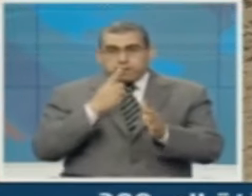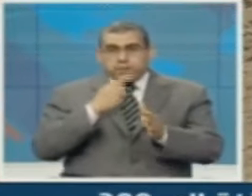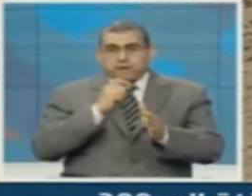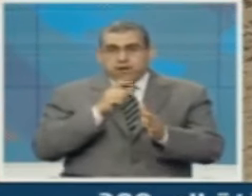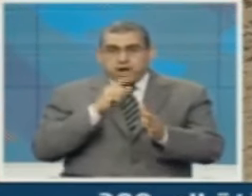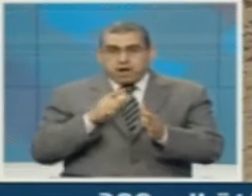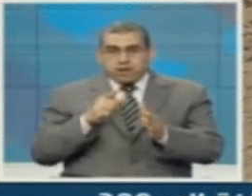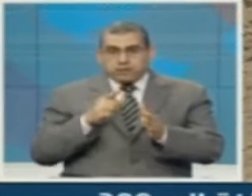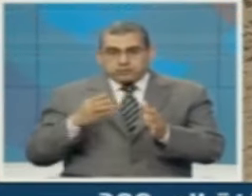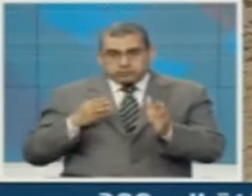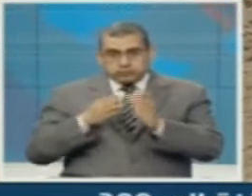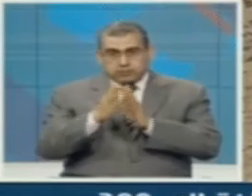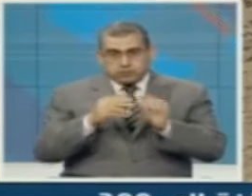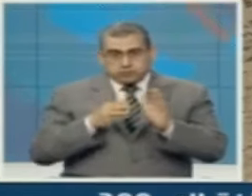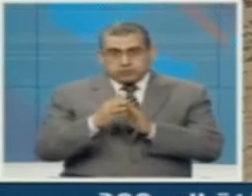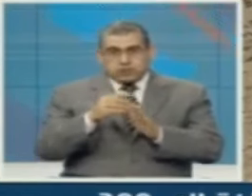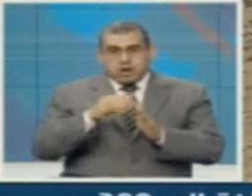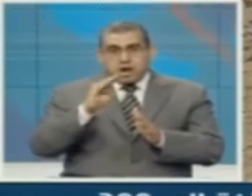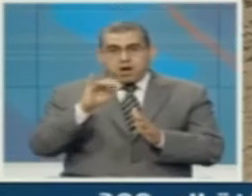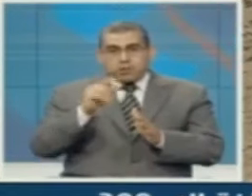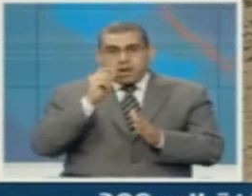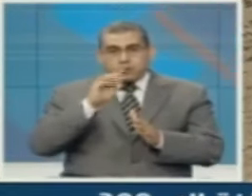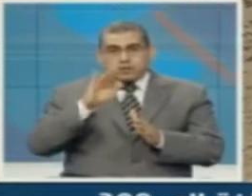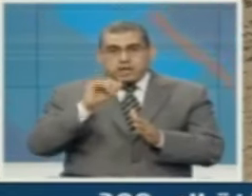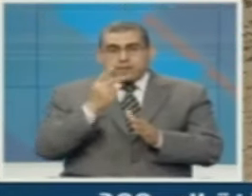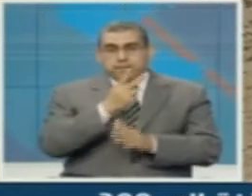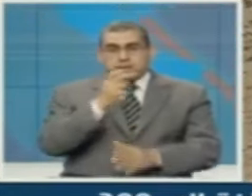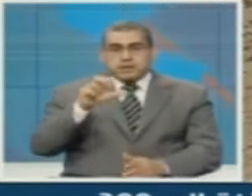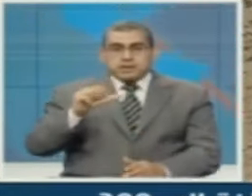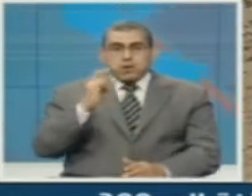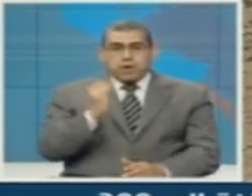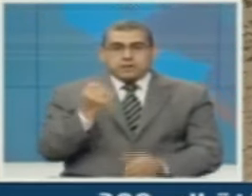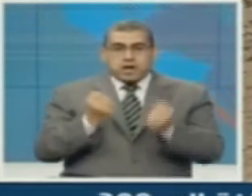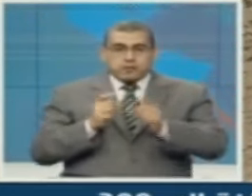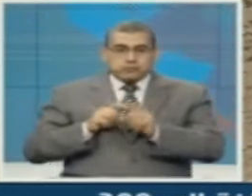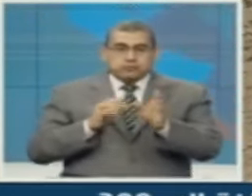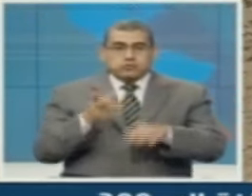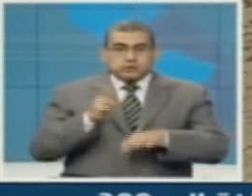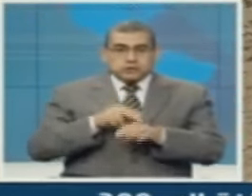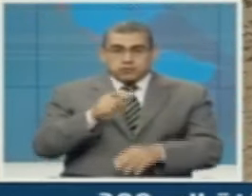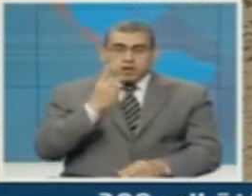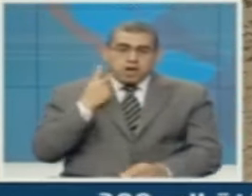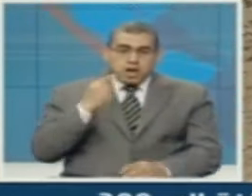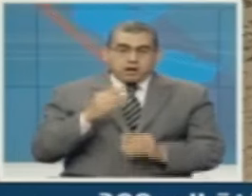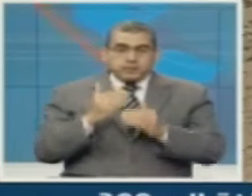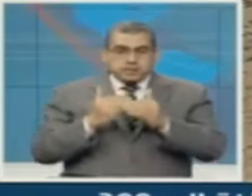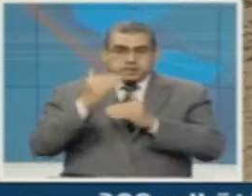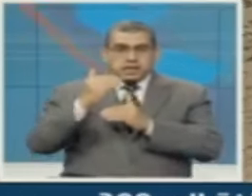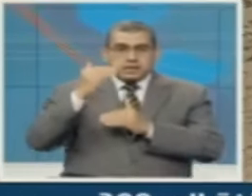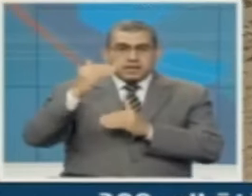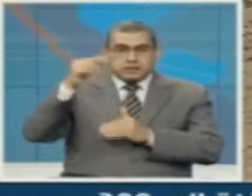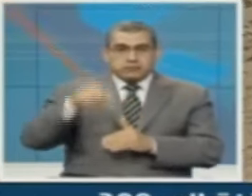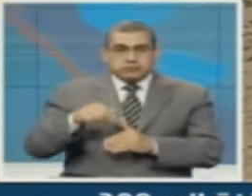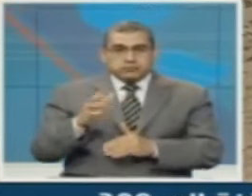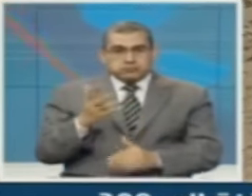من بوابة معبر رفح المصرية ومعبر كرم أبو سالم 259 شاحنة، ولكن هذه الأرقام تزداد يعني ربما